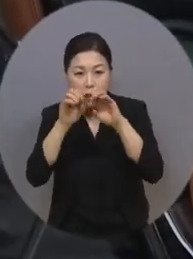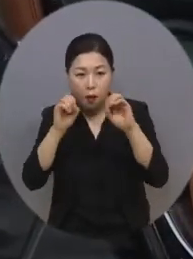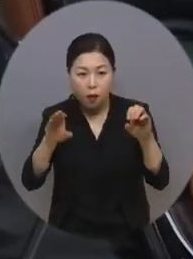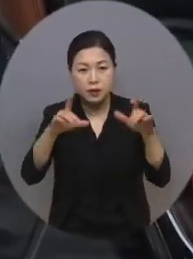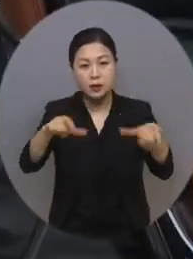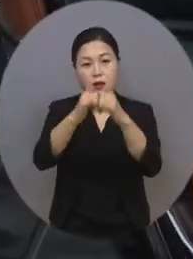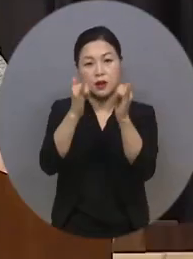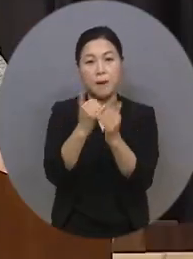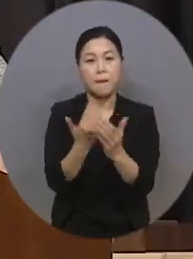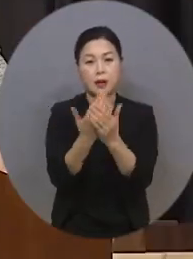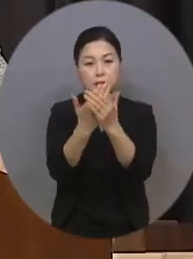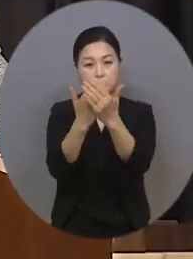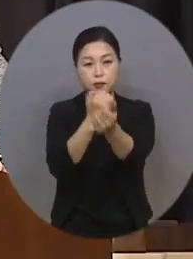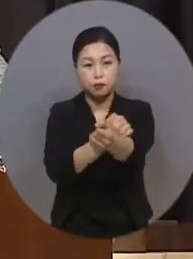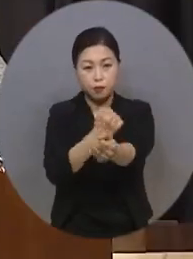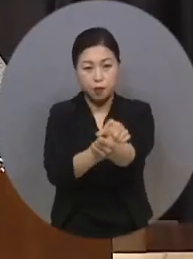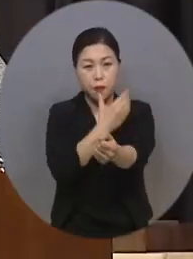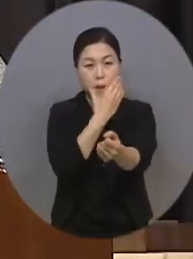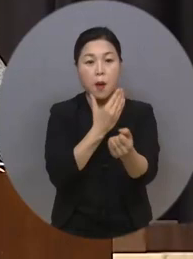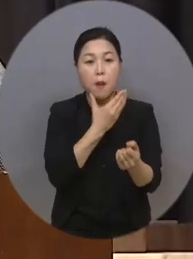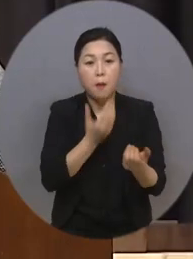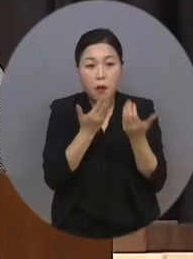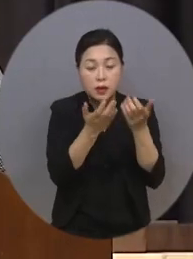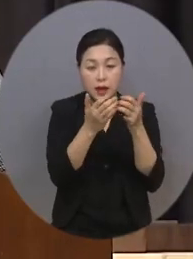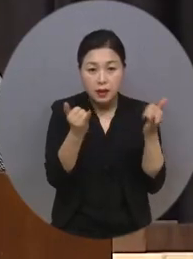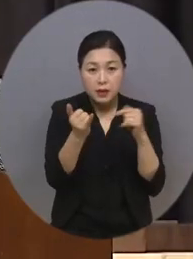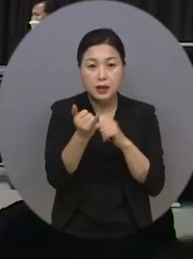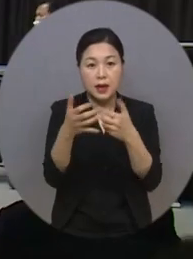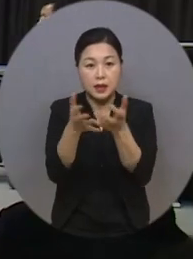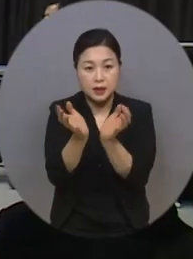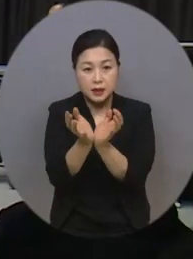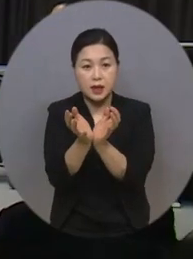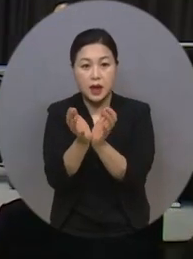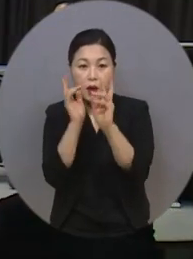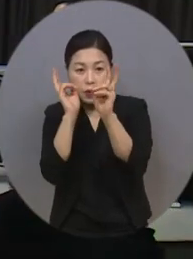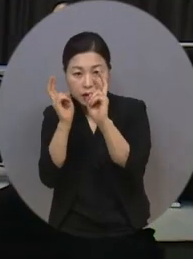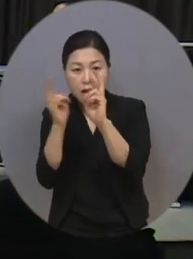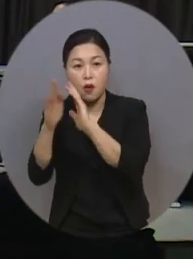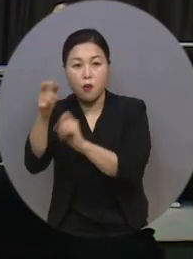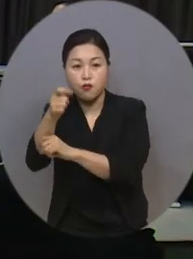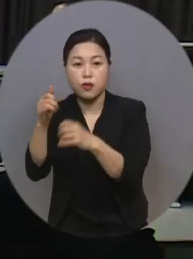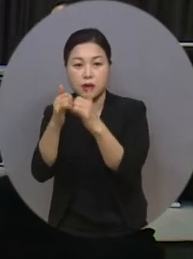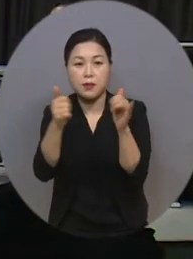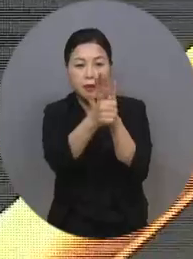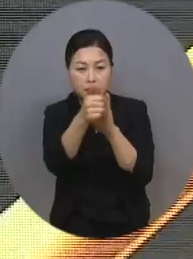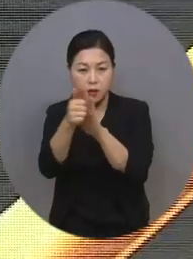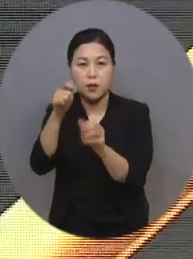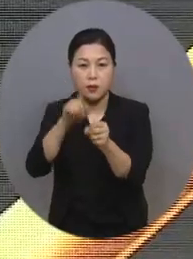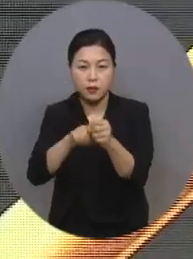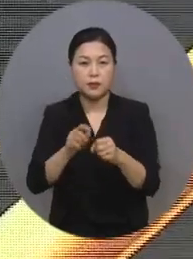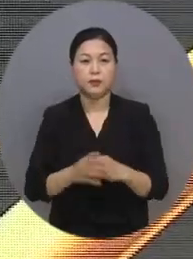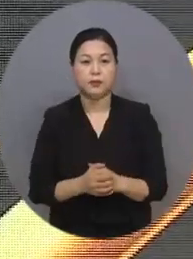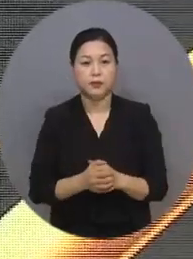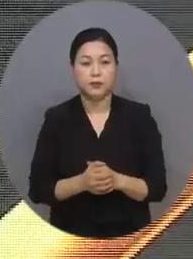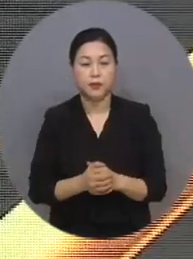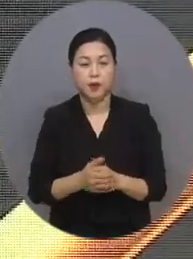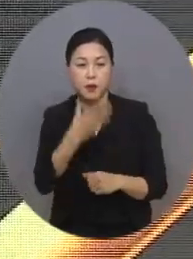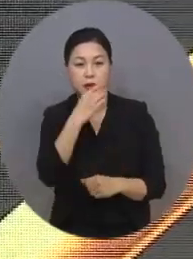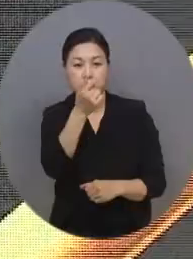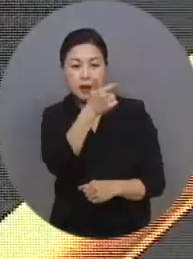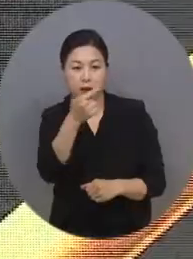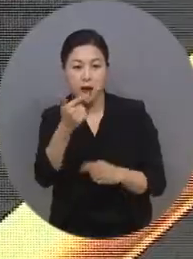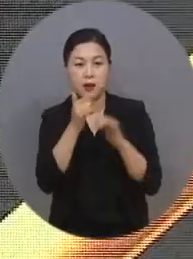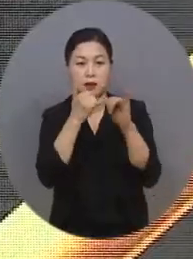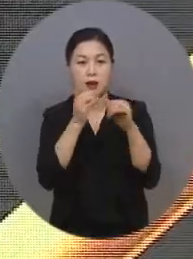기여한 봉사자와 복지 관련 단체, 기업인, 공무원 등을 격려하기 위한 자리입니다. 복지 대상은 이수성